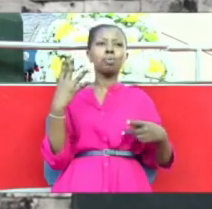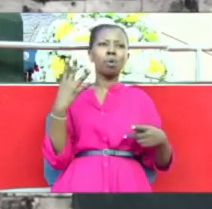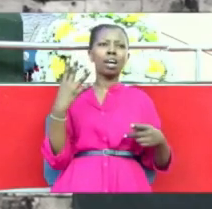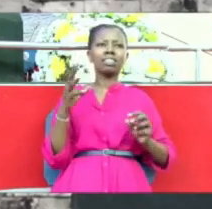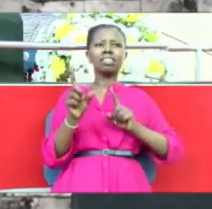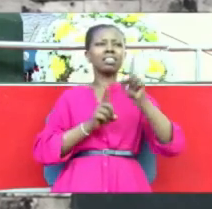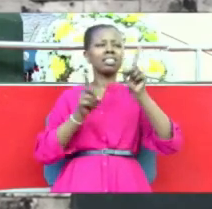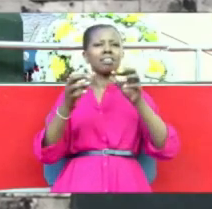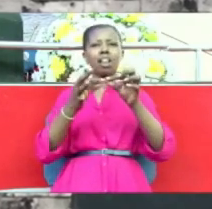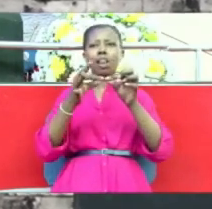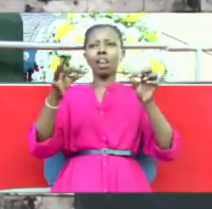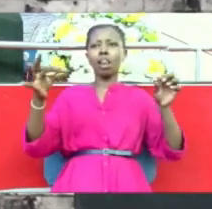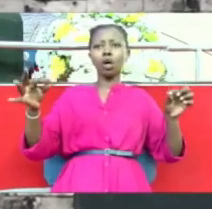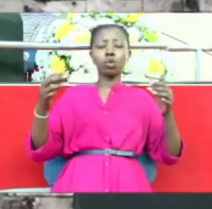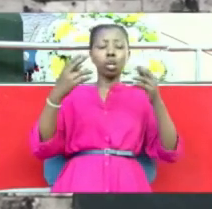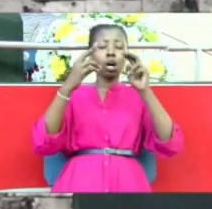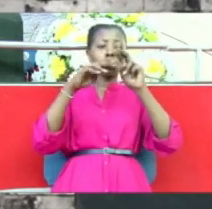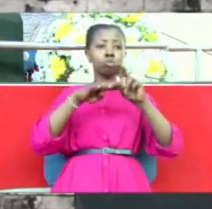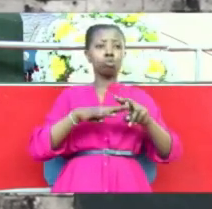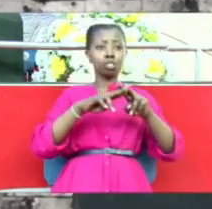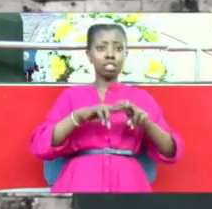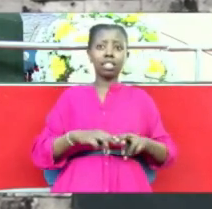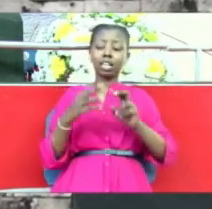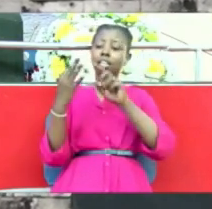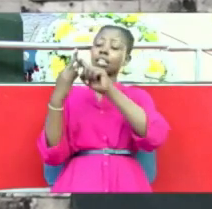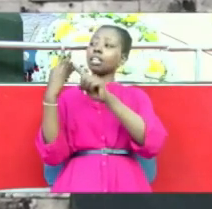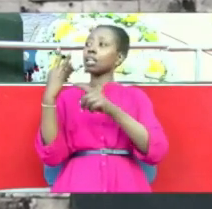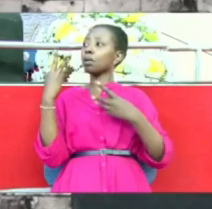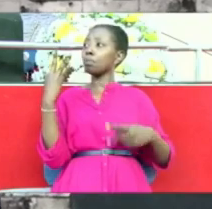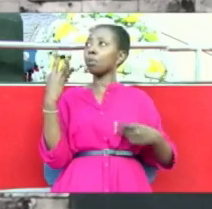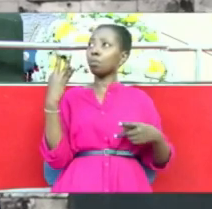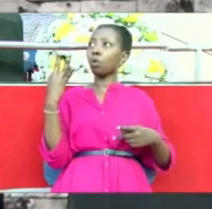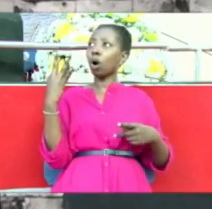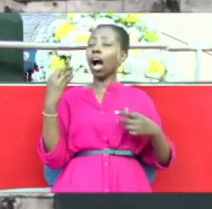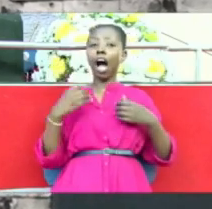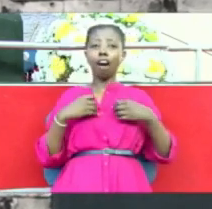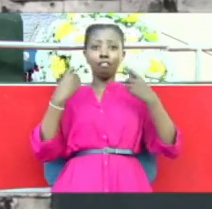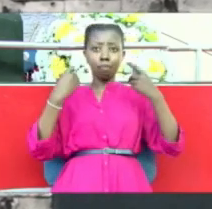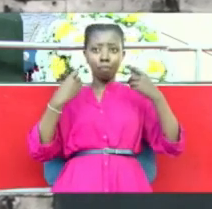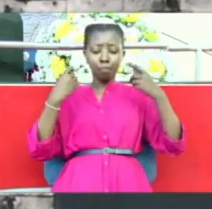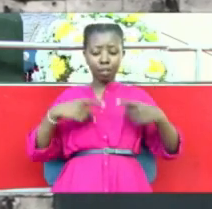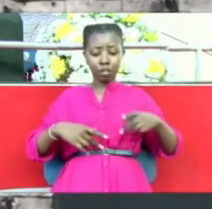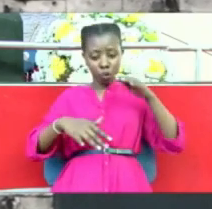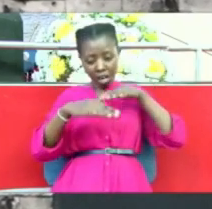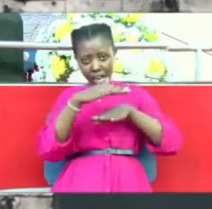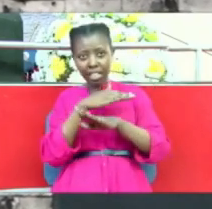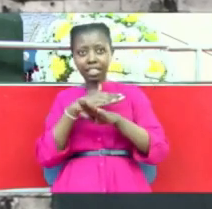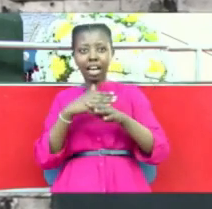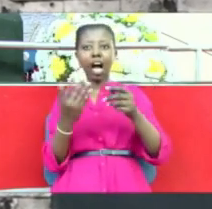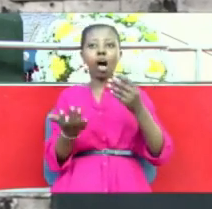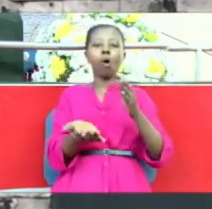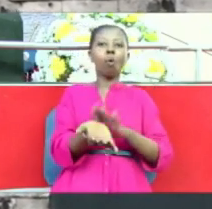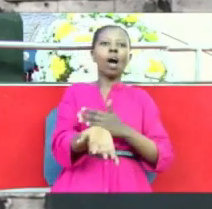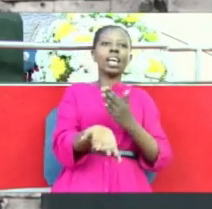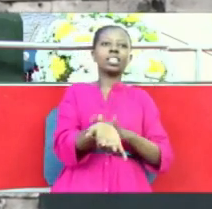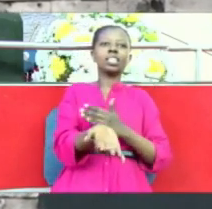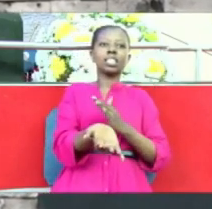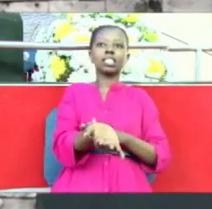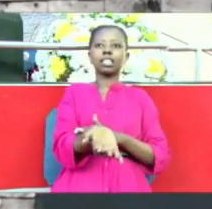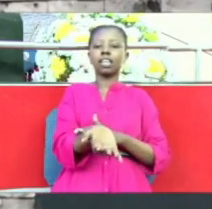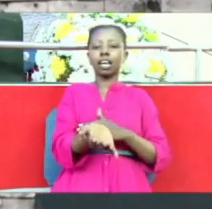Sasa wamekaa watatu, kukaingia jamaa mzungu. Akaketi katikati. Sasa